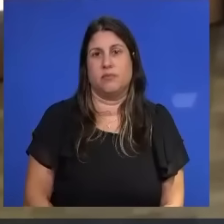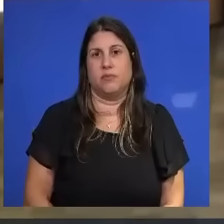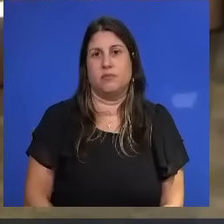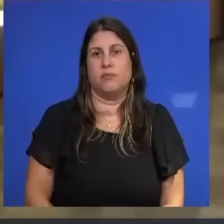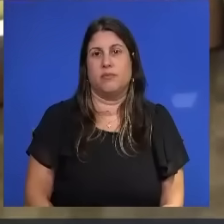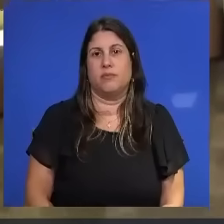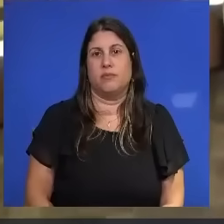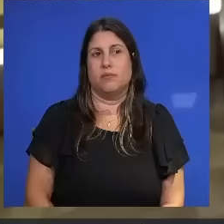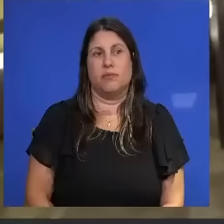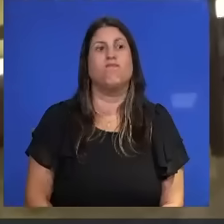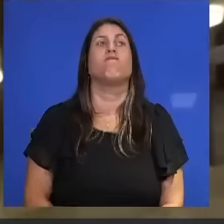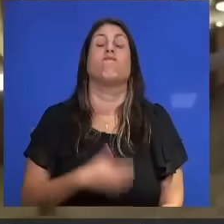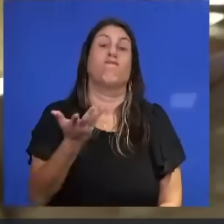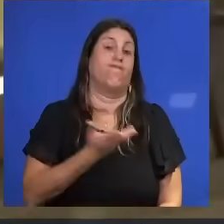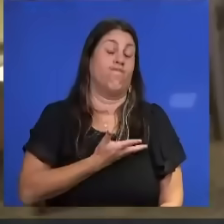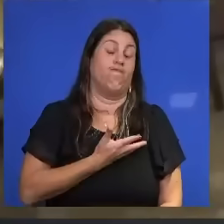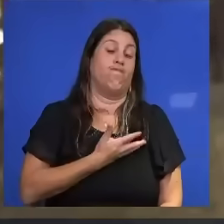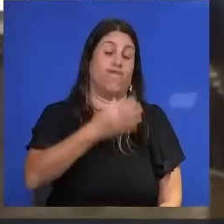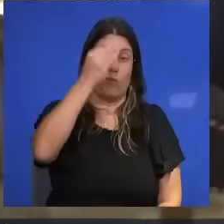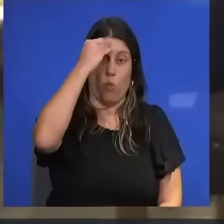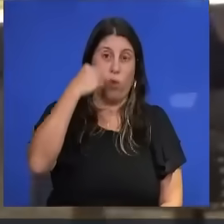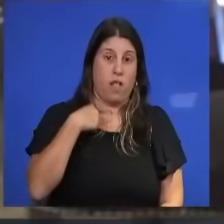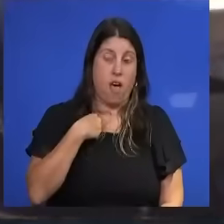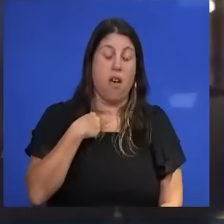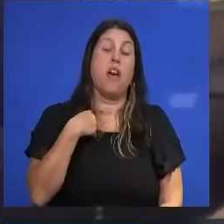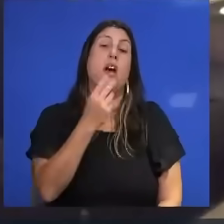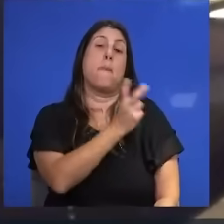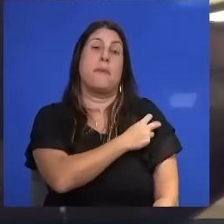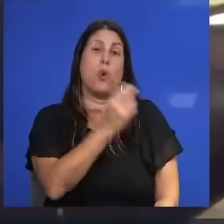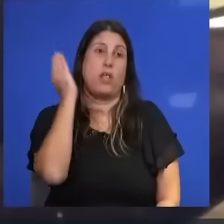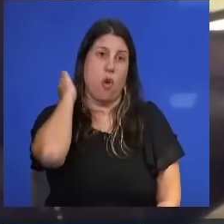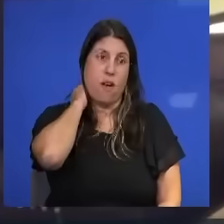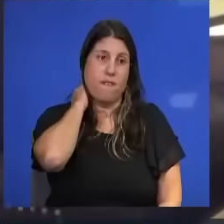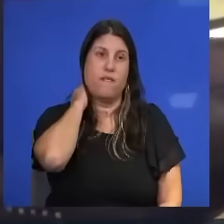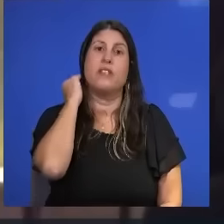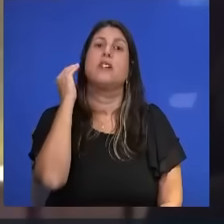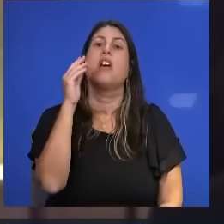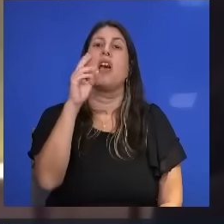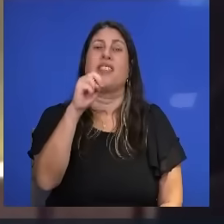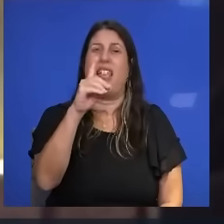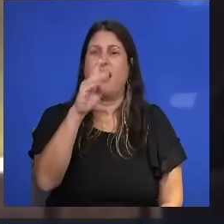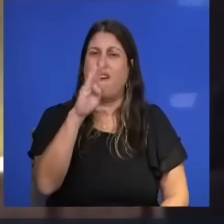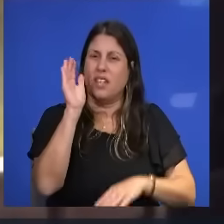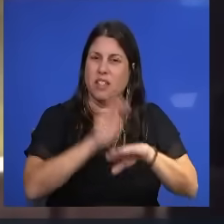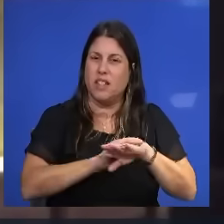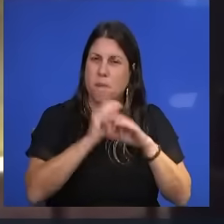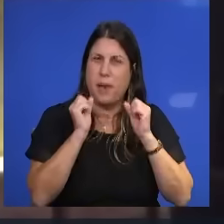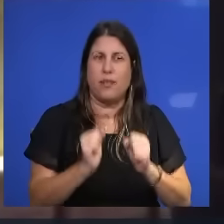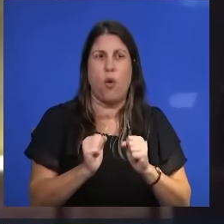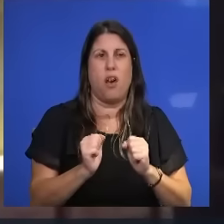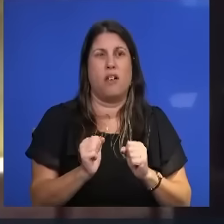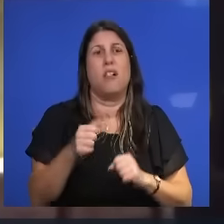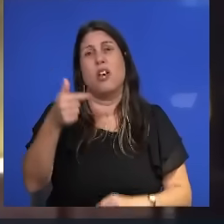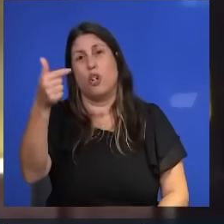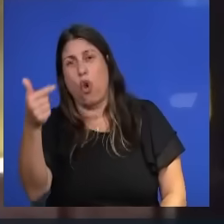קיבלנו עכשיו הודעה מפיקוד העורף שנדב זוהה בוודאות. גוגו וורדה התקשרו אלינו, היו